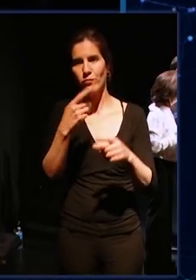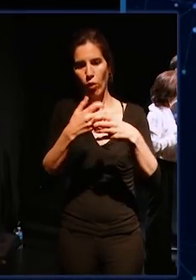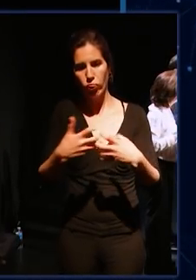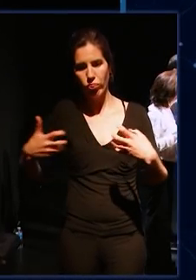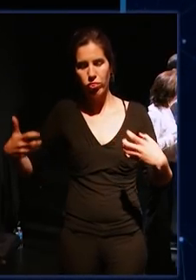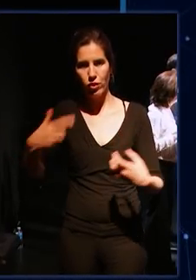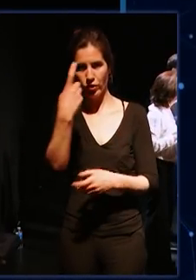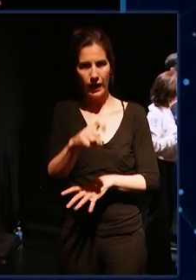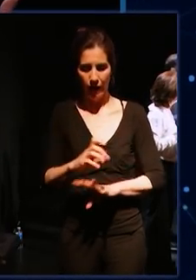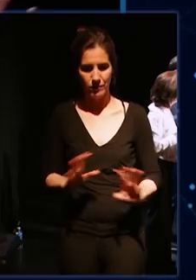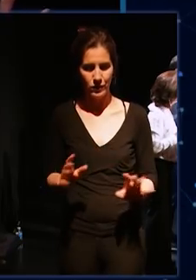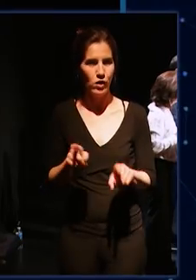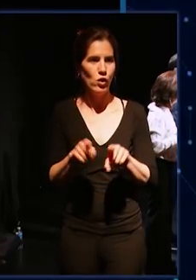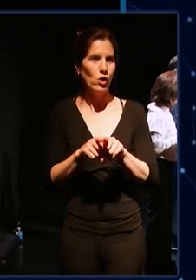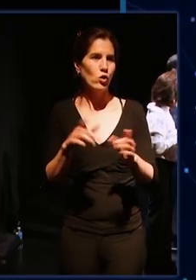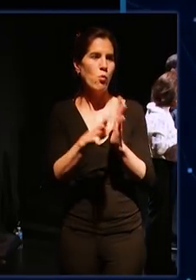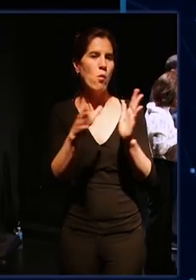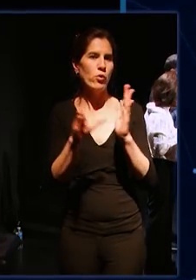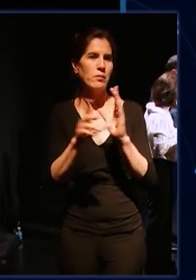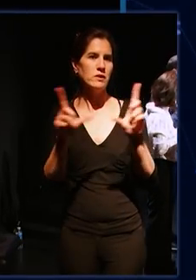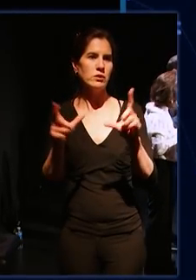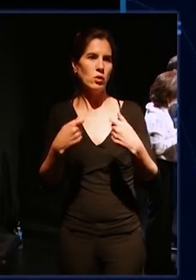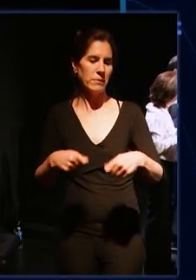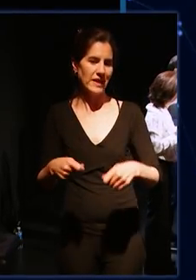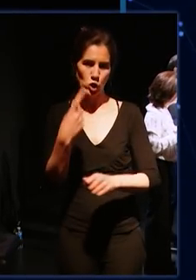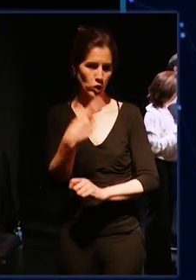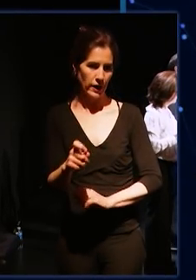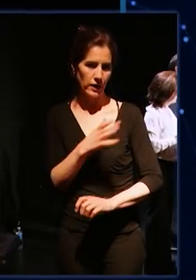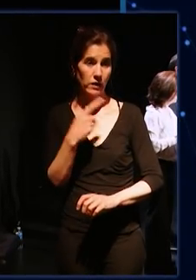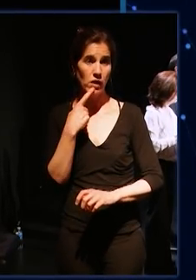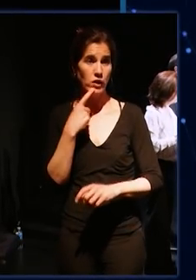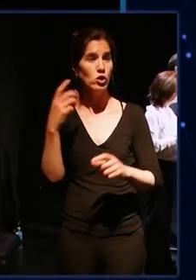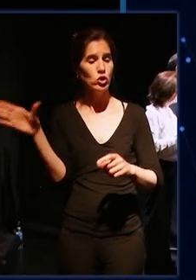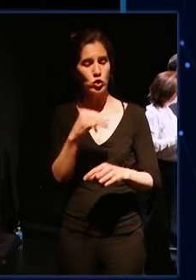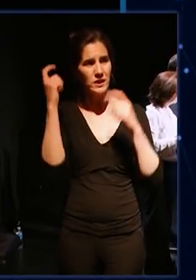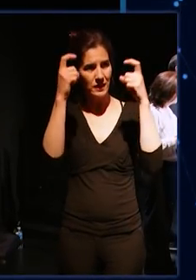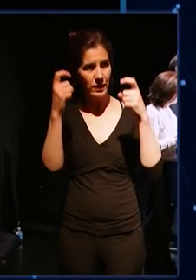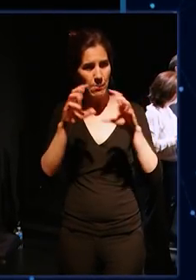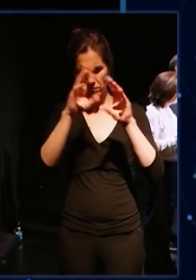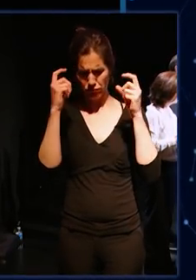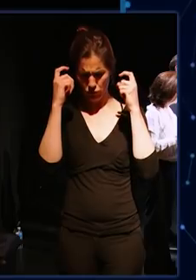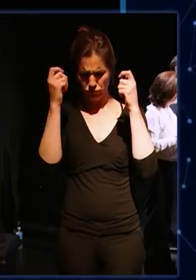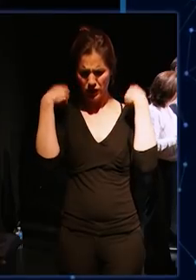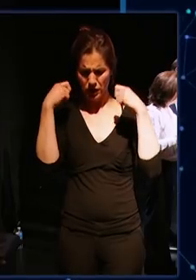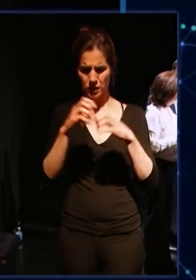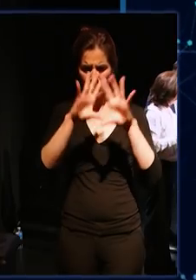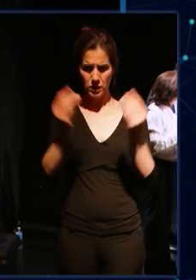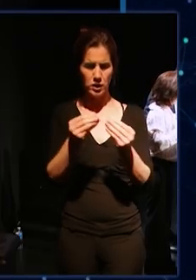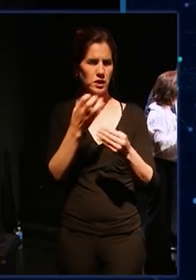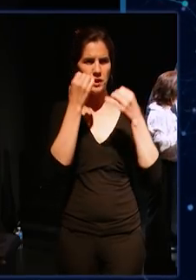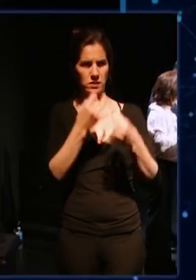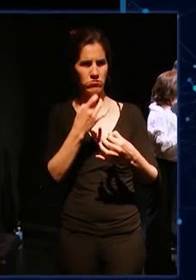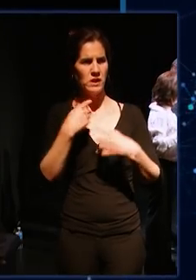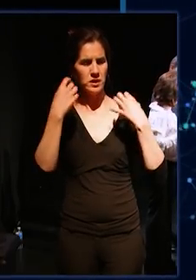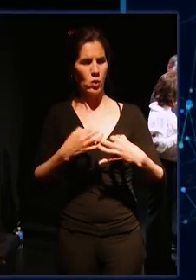sigui un programa de televisió massa pesat. Així que farem tots un exercici de síntesi i segur que el faran molt bé. Efectivament,